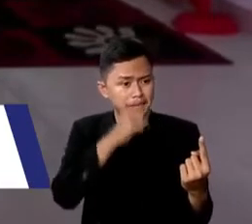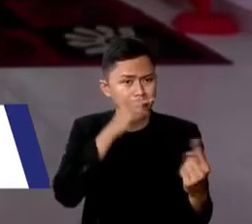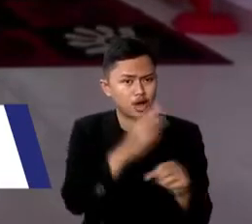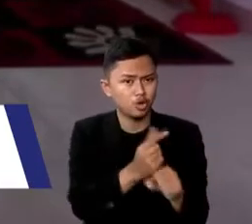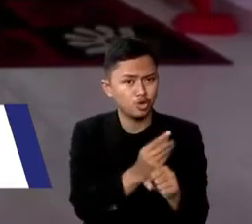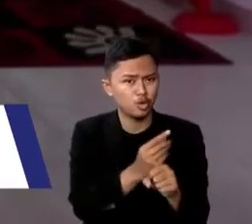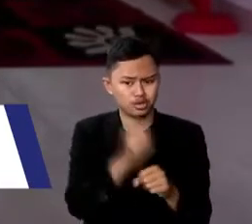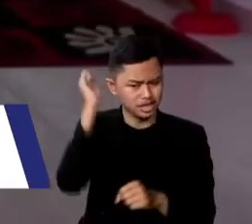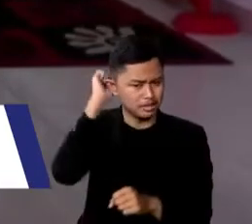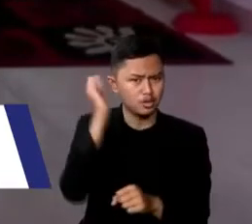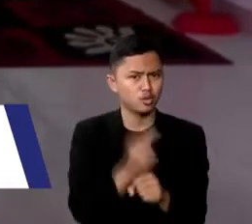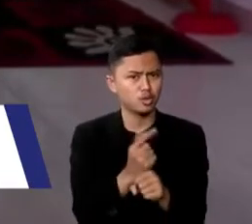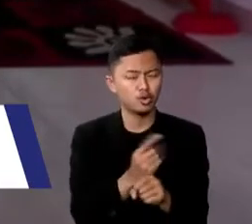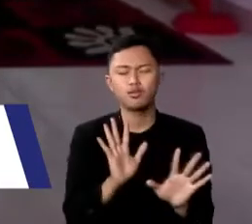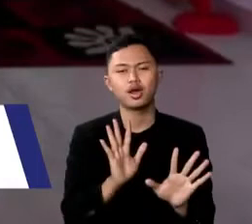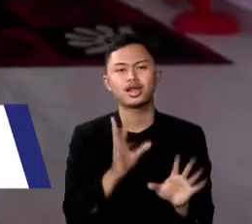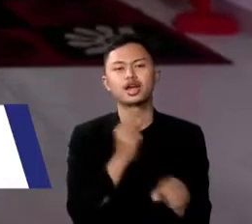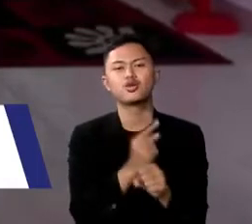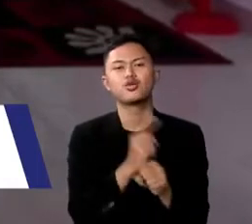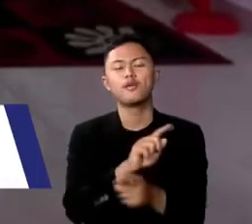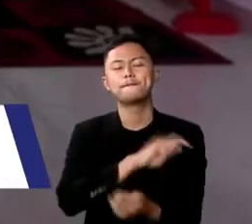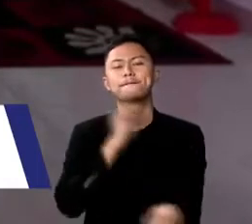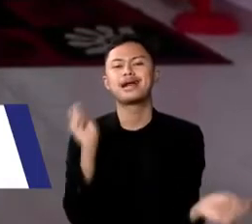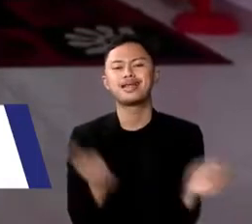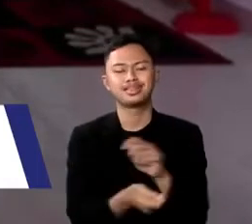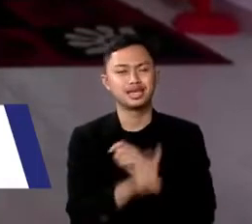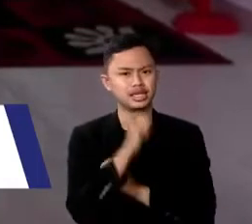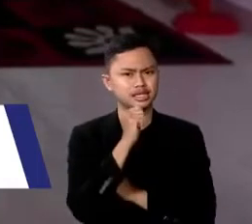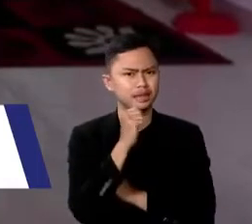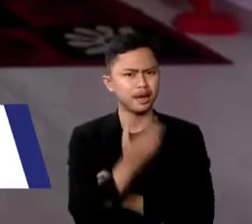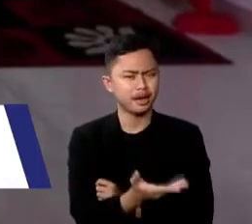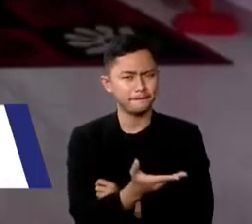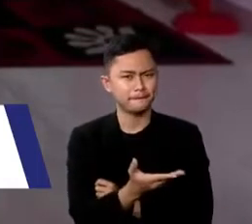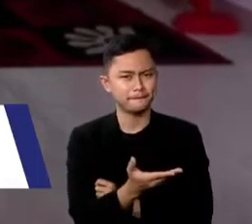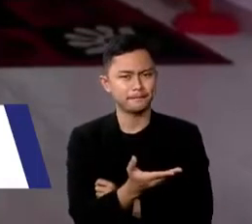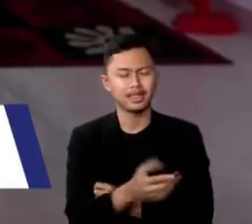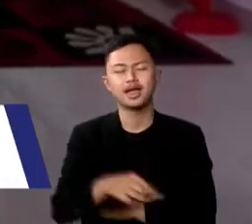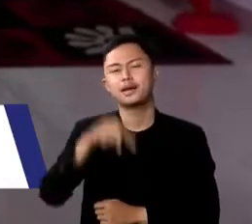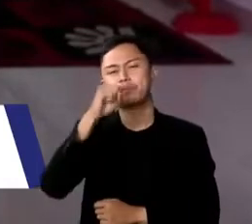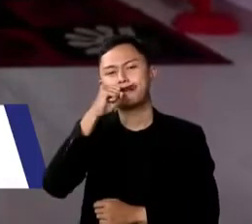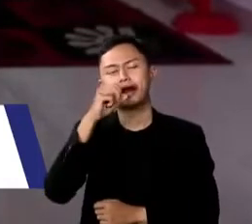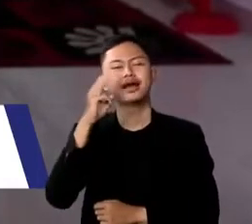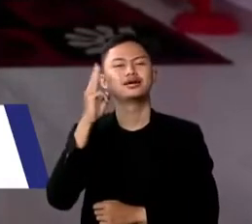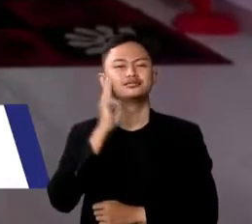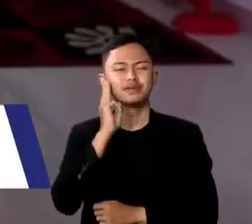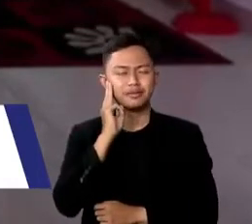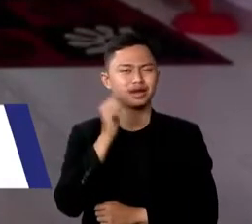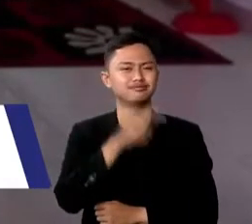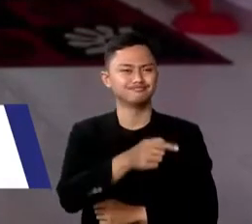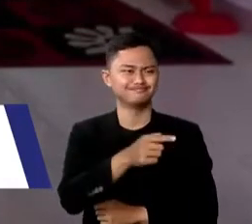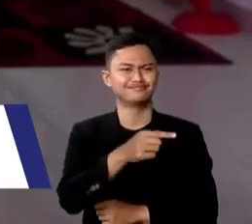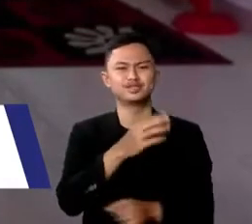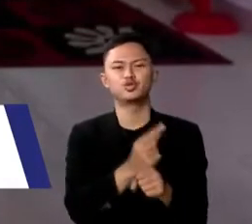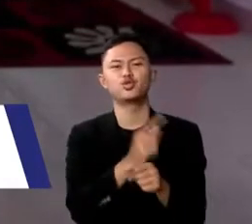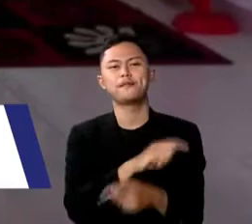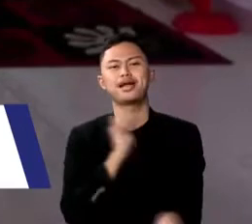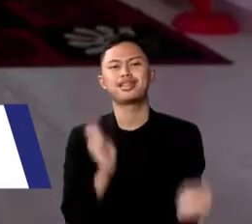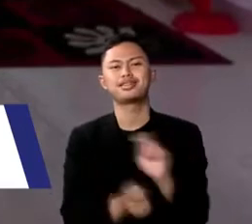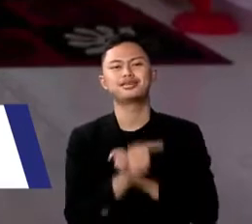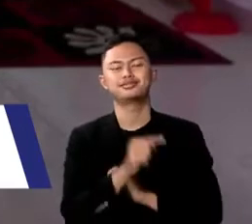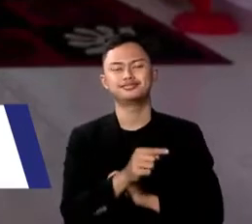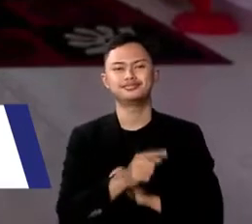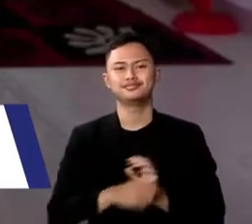yang dicatat adalah guru pengganti dan siapa itu ya ayah dan bunda papa dan mama